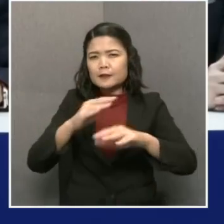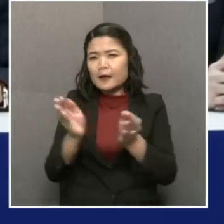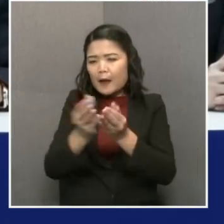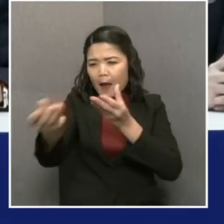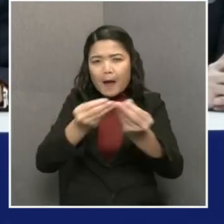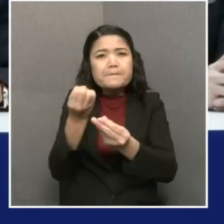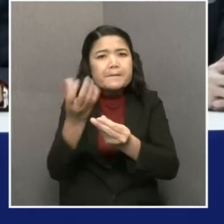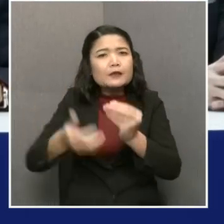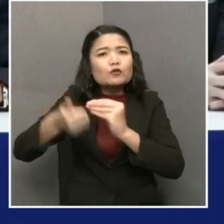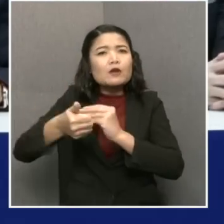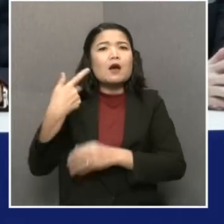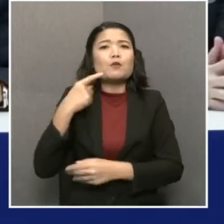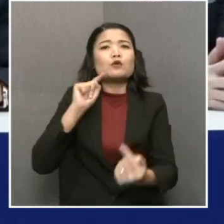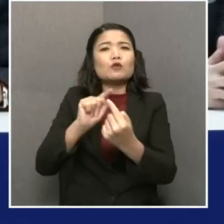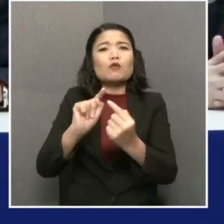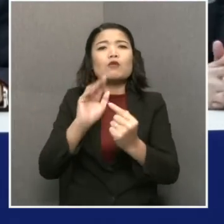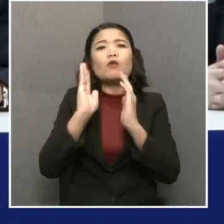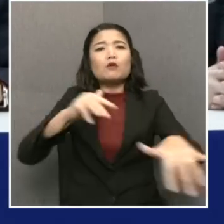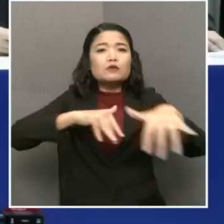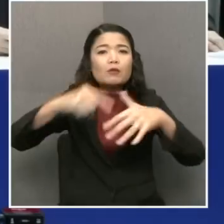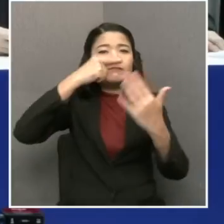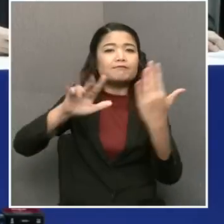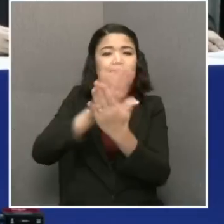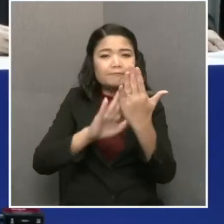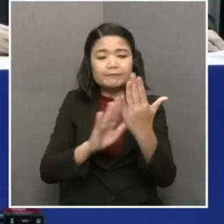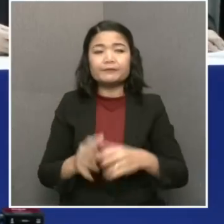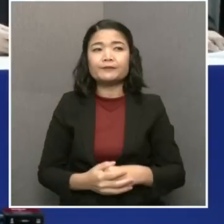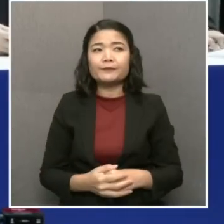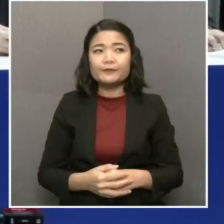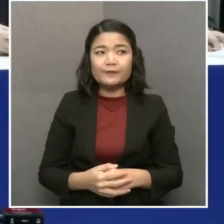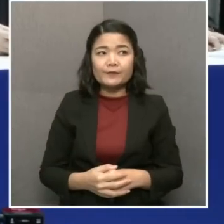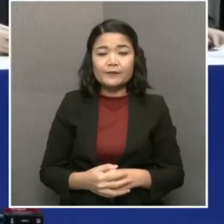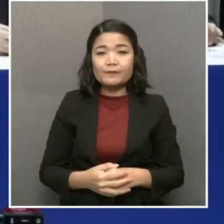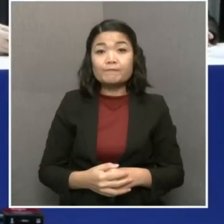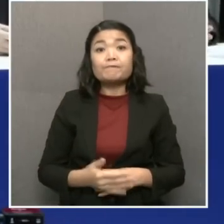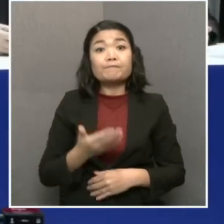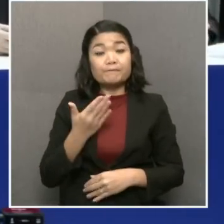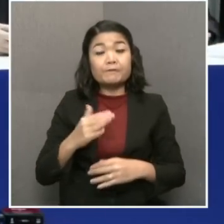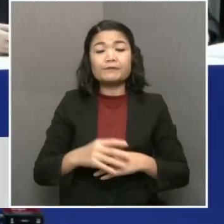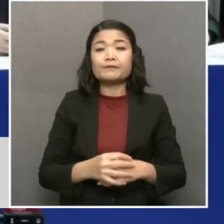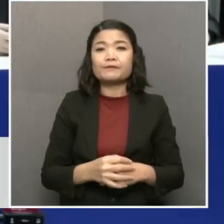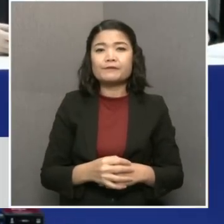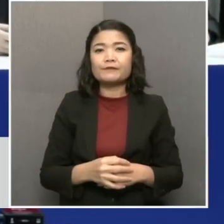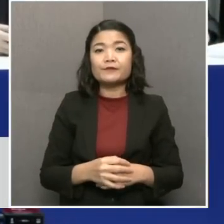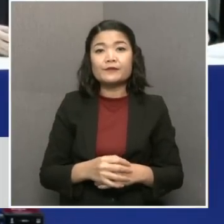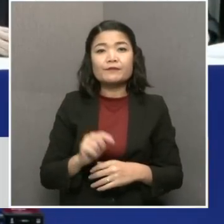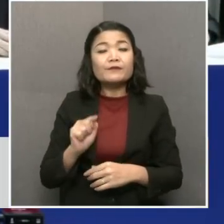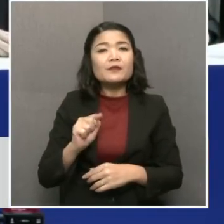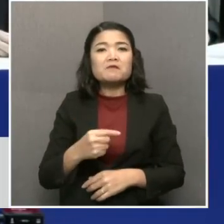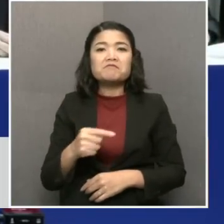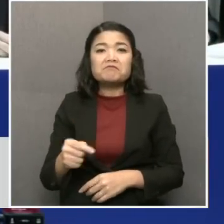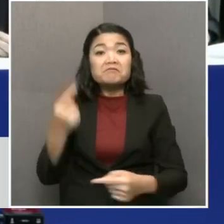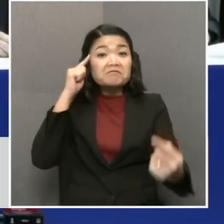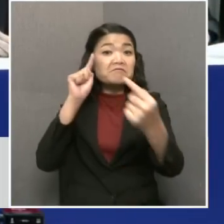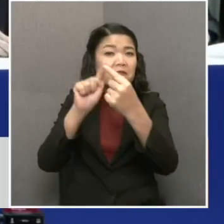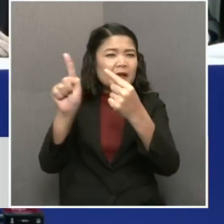ชน์ของพวกเราทุกคนเพื่อประเทศไทยด้วยครับขอบคุณครับ คือพรรคชาติพัฒนากล้ามีจุดยืนในนโยบายแนวทางที่เ